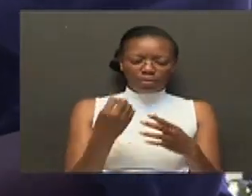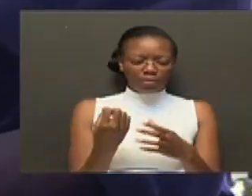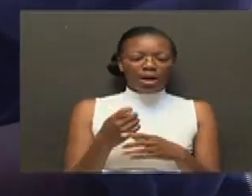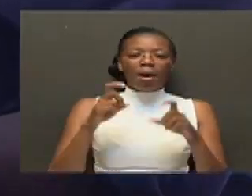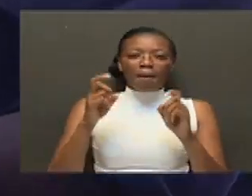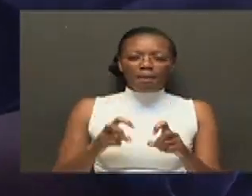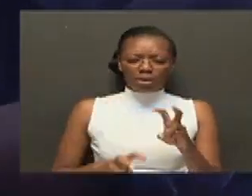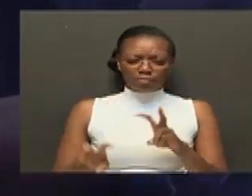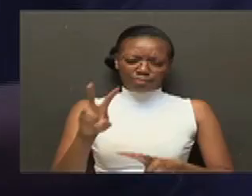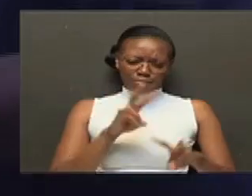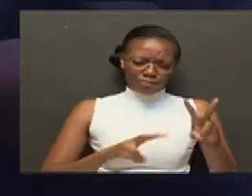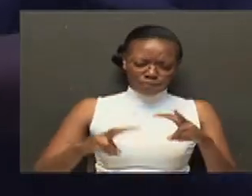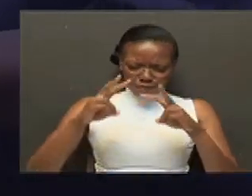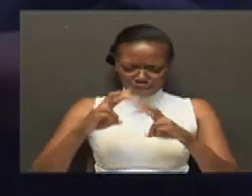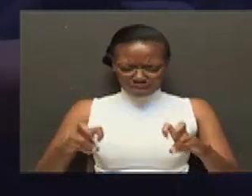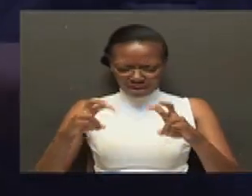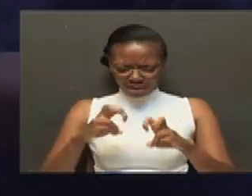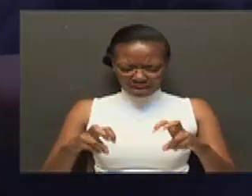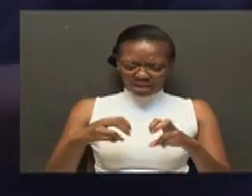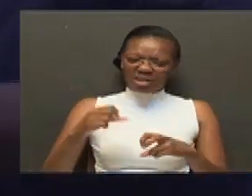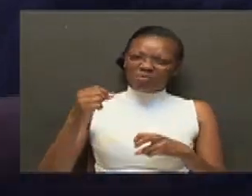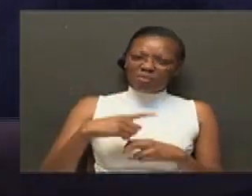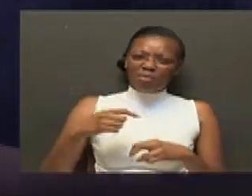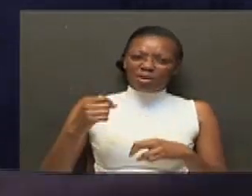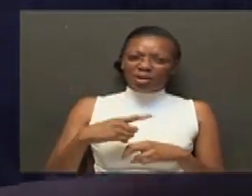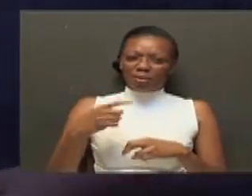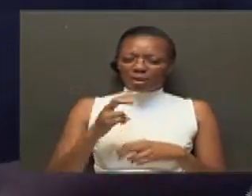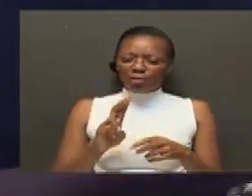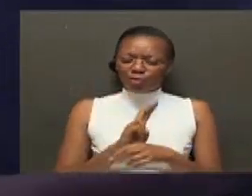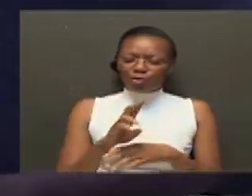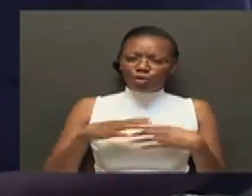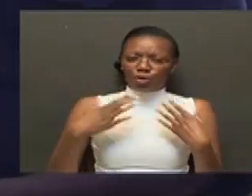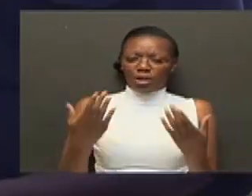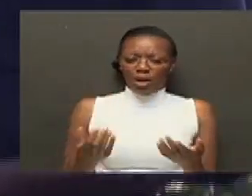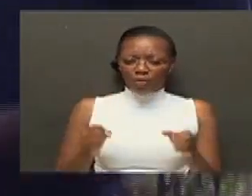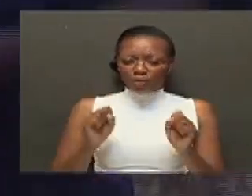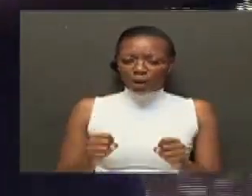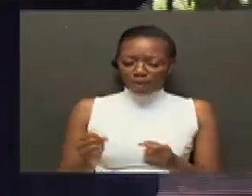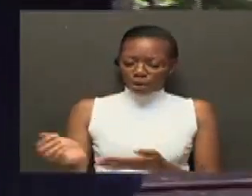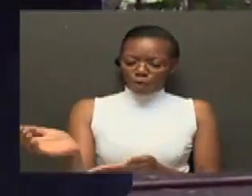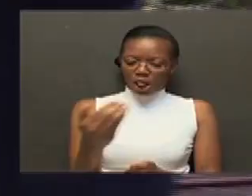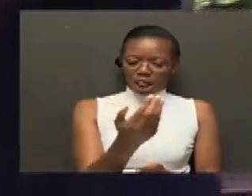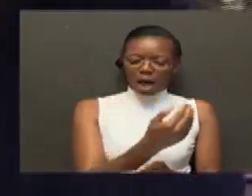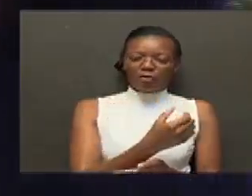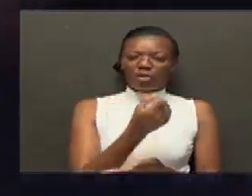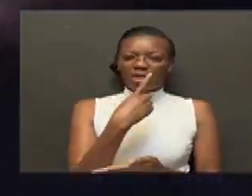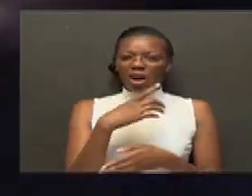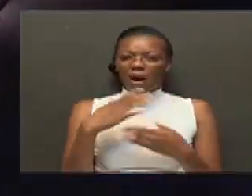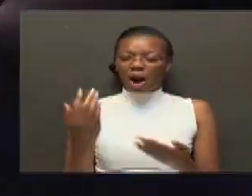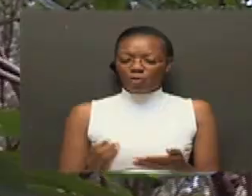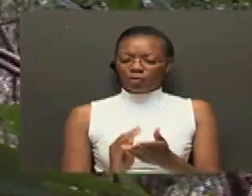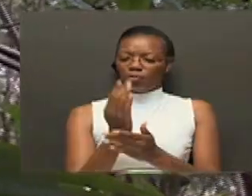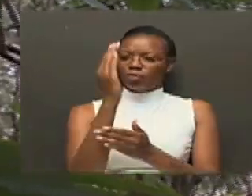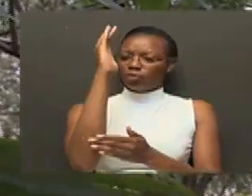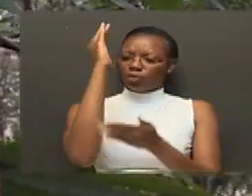kadhaa hadi ikomae ndio iwe mwafaka. Kuna njia tofauti za kuvuna dawa. Unaweza kata mgongo